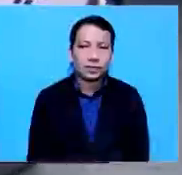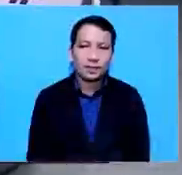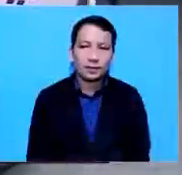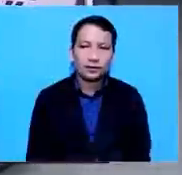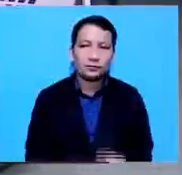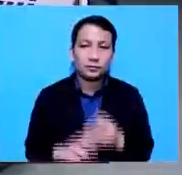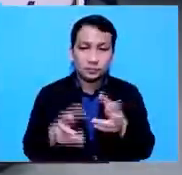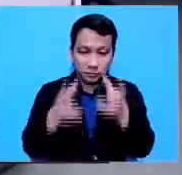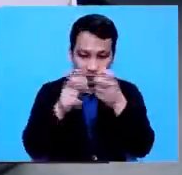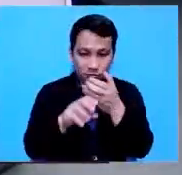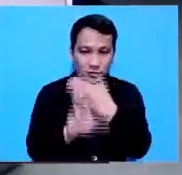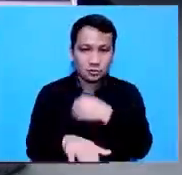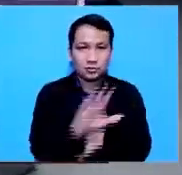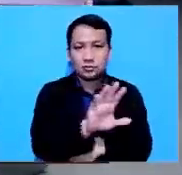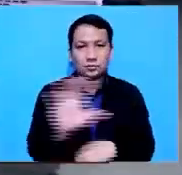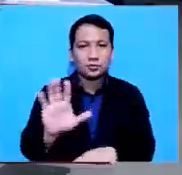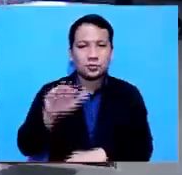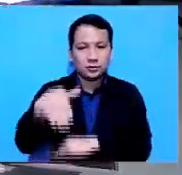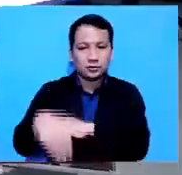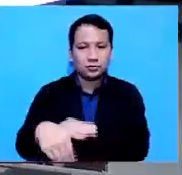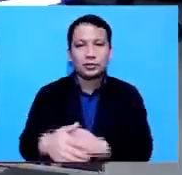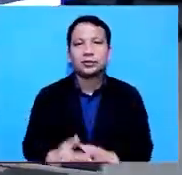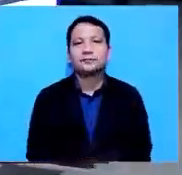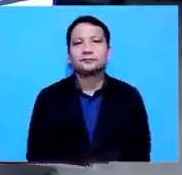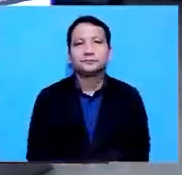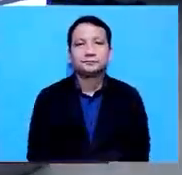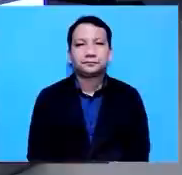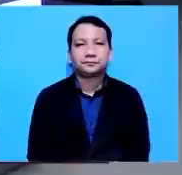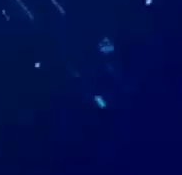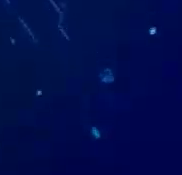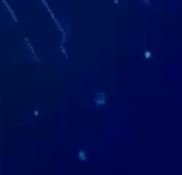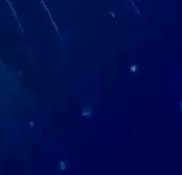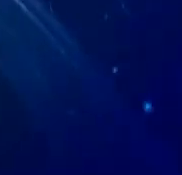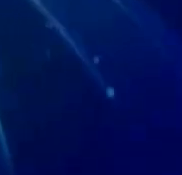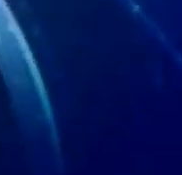Tutok lang mga kapatid dito sa Frontline Tonight.